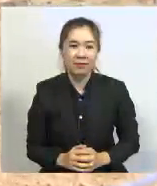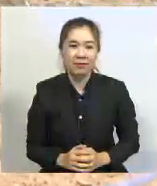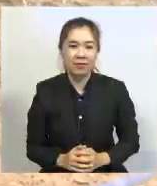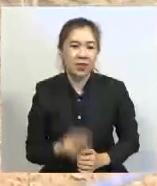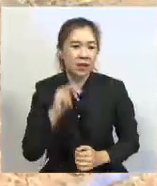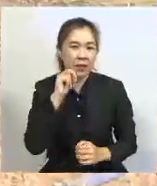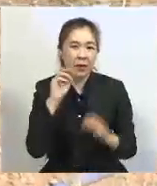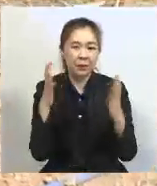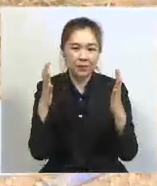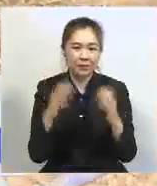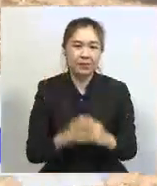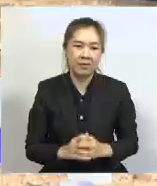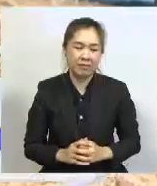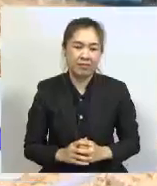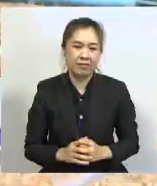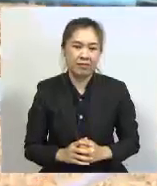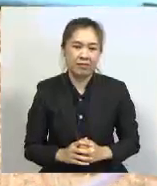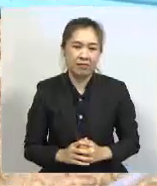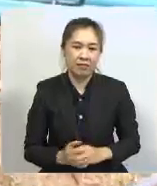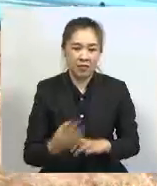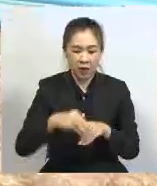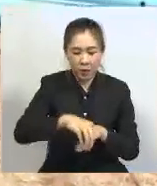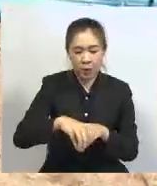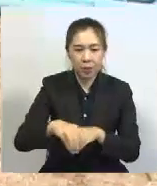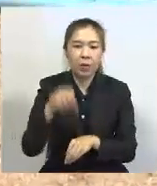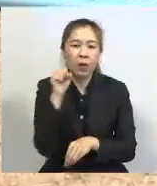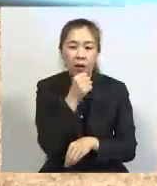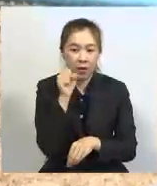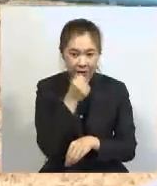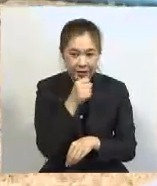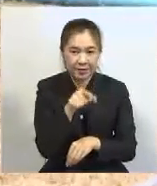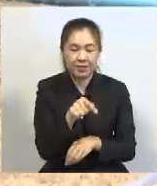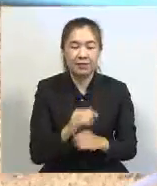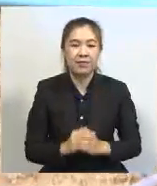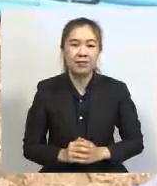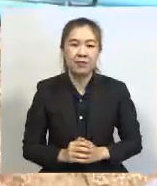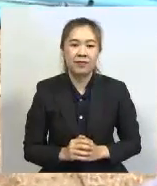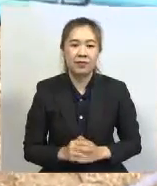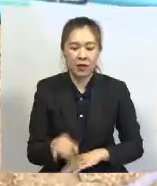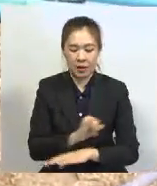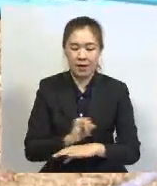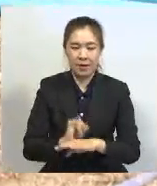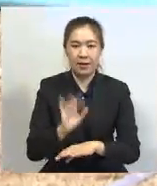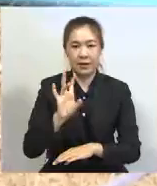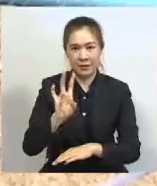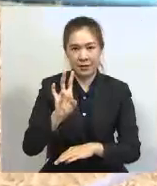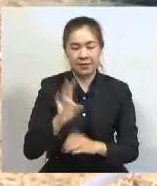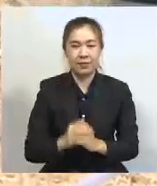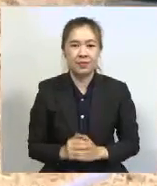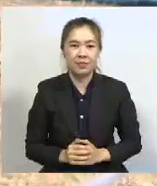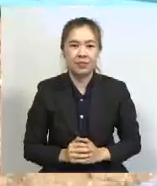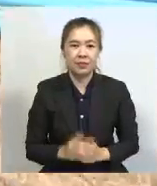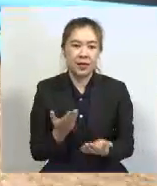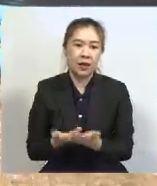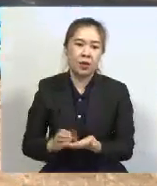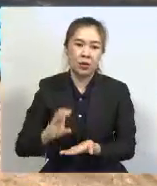ำไม่มี แล้วพี่ปลูกอะไรครับ อ้อยปลูกอ้อย ตรงนี้เนี่ยที่กี่ไร่ครับ 7ไร ่แล้วลงทุน